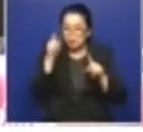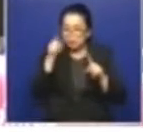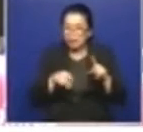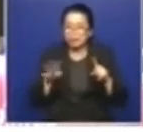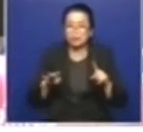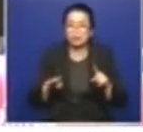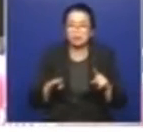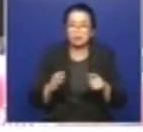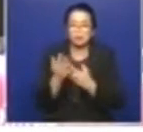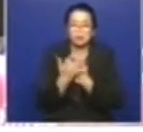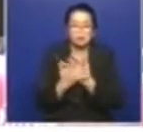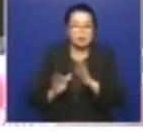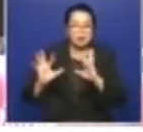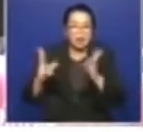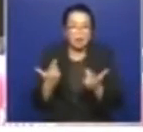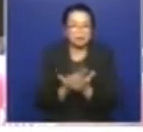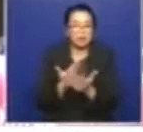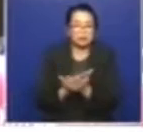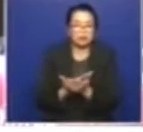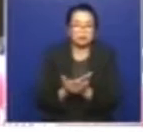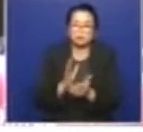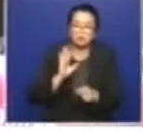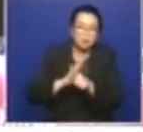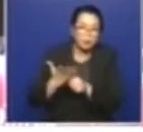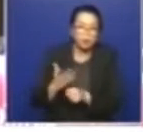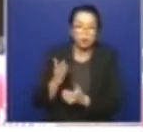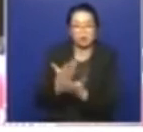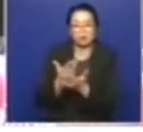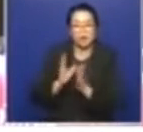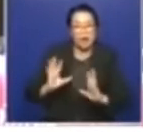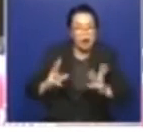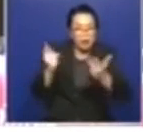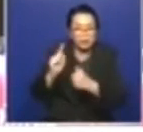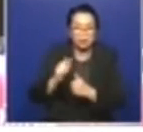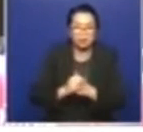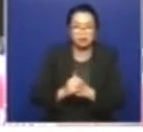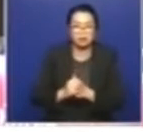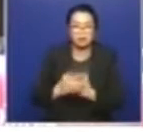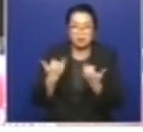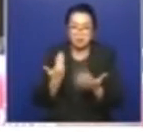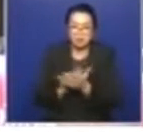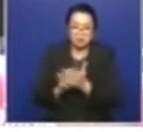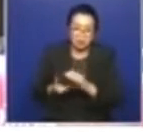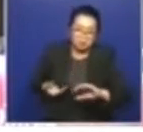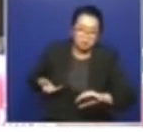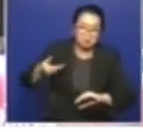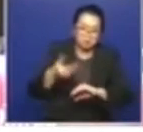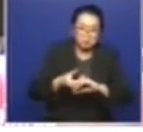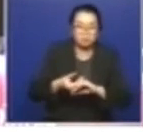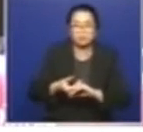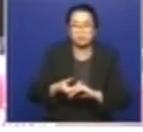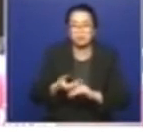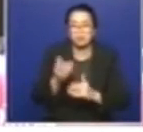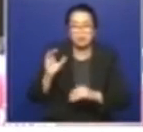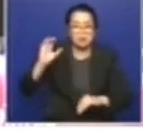ไปกับเลือดที่ท่านเติมเข้าสิวันนี้ท่านเติมเข้าไปเต็มแม็ก200,000 ล้านที่ตั้งเป้า